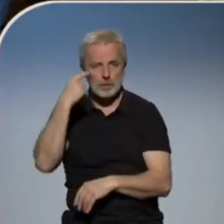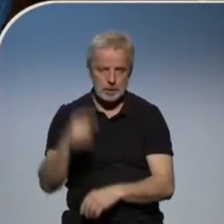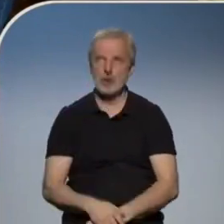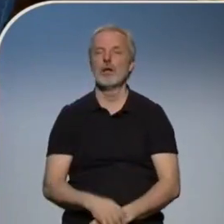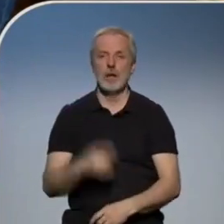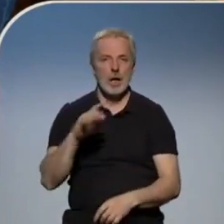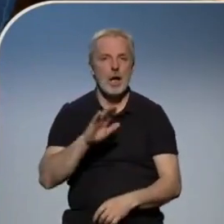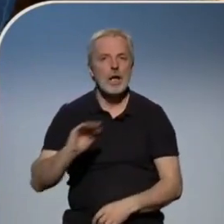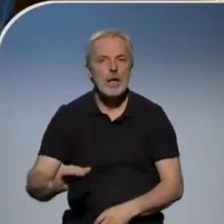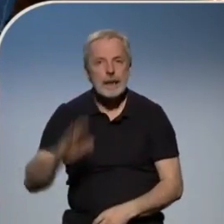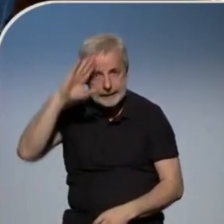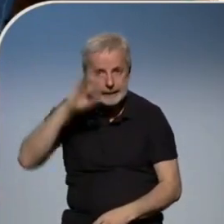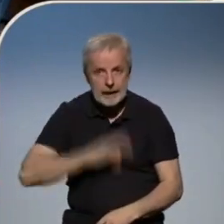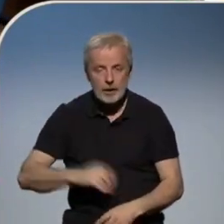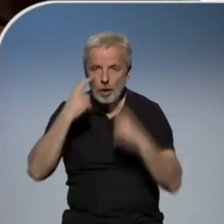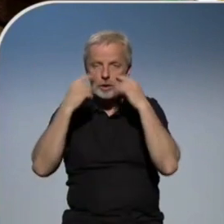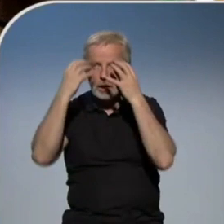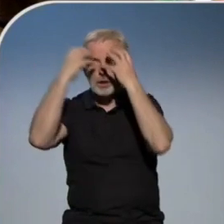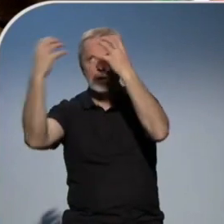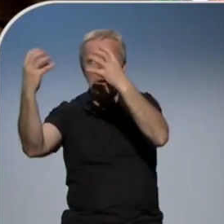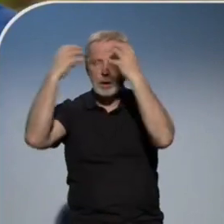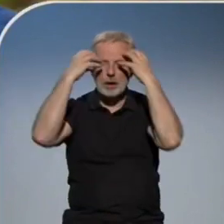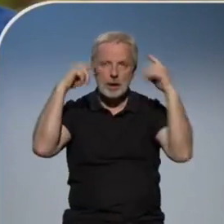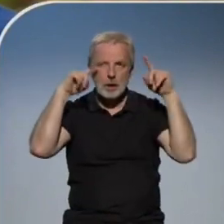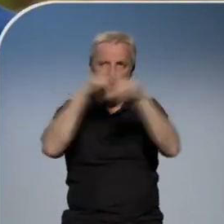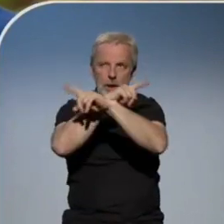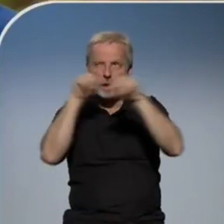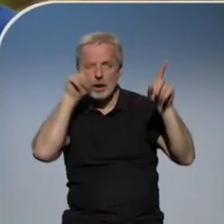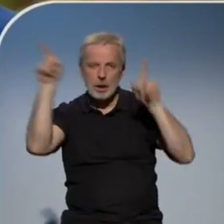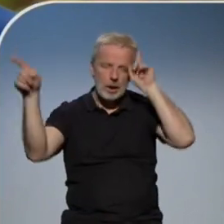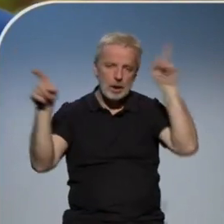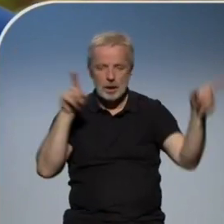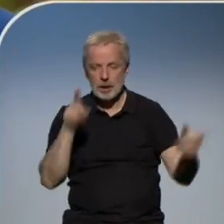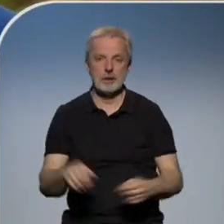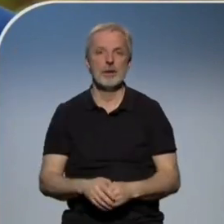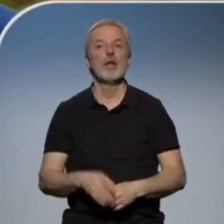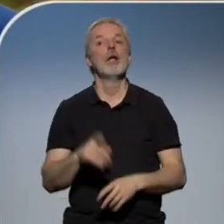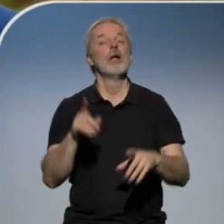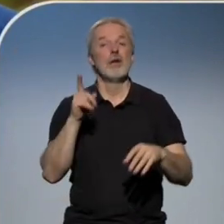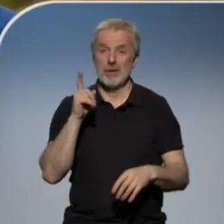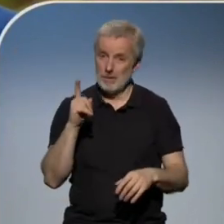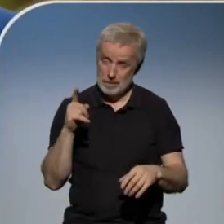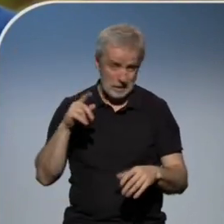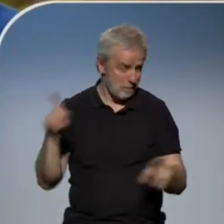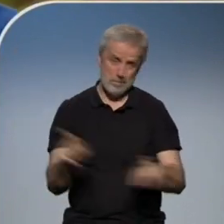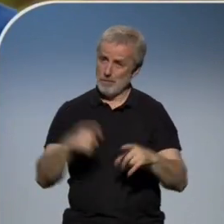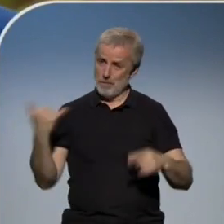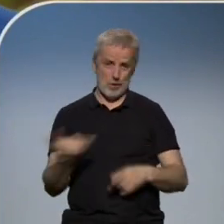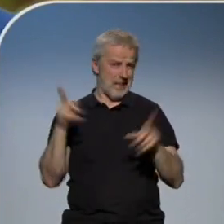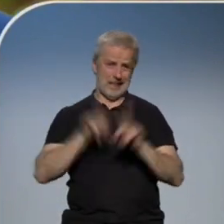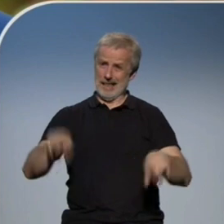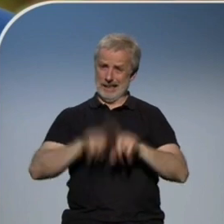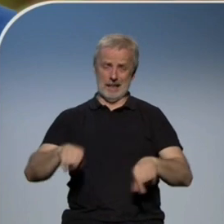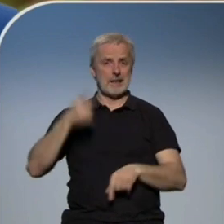bychom měli proti tomu dělat? Úplně stejné. Dítě vždycky potřebuje klid a radost. Pokud je v okolí dítěte klid a radost, tak automaticky ty